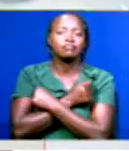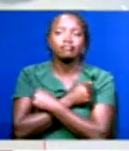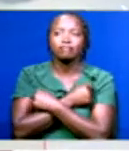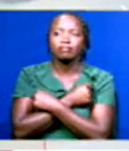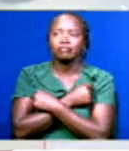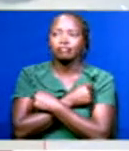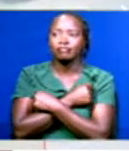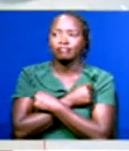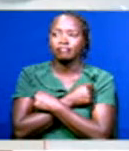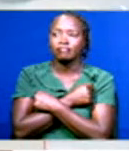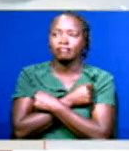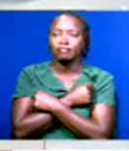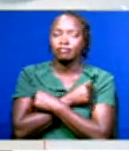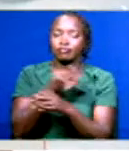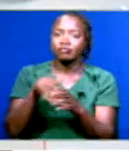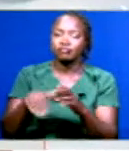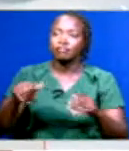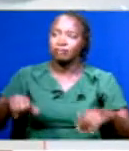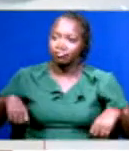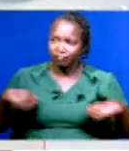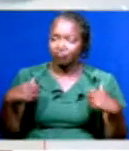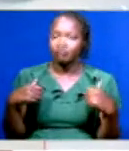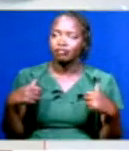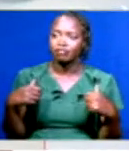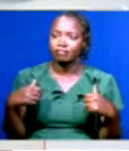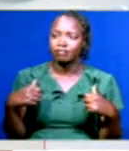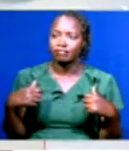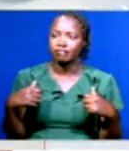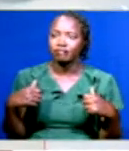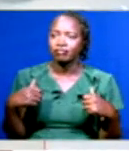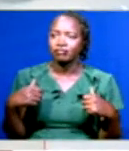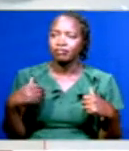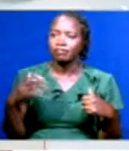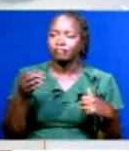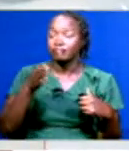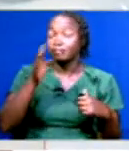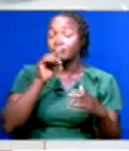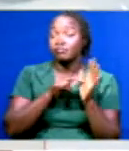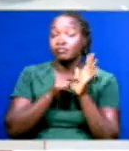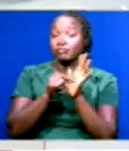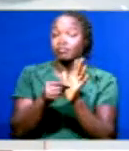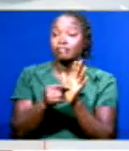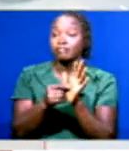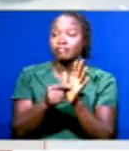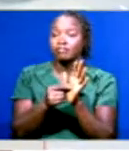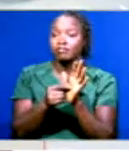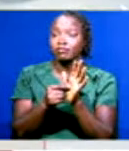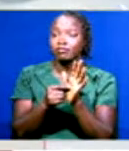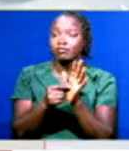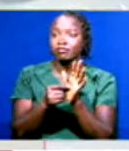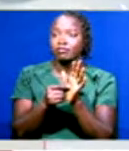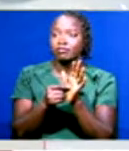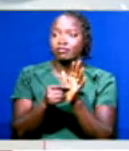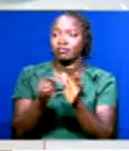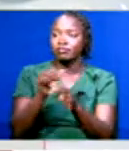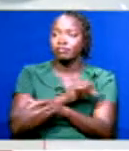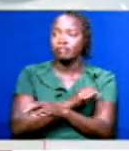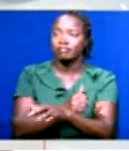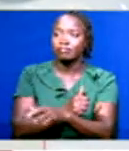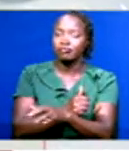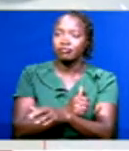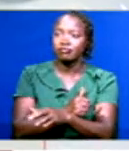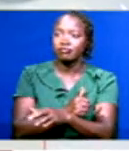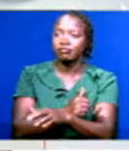ile kiburi walikuwa naye. Naye Mungu akaonesha ya kwamba Mungu ndio ako kwa kiti cha